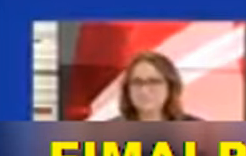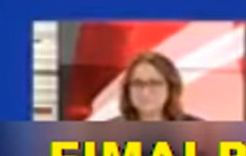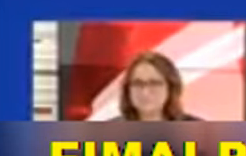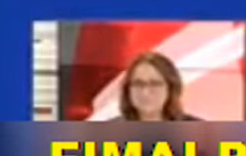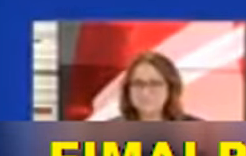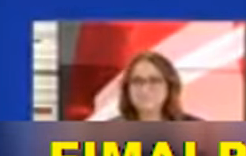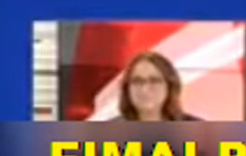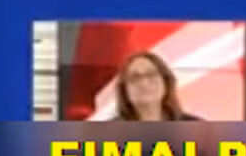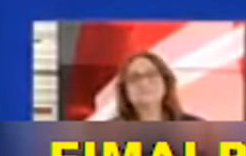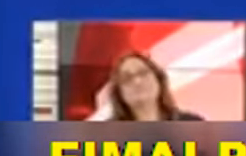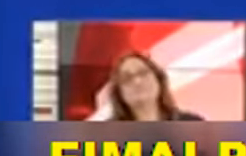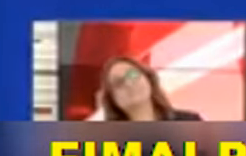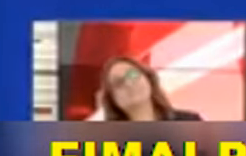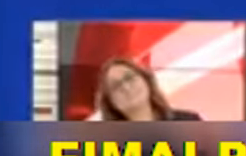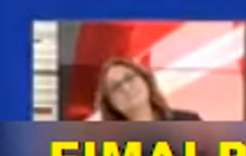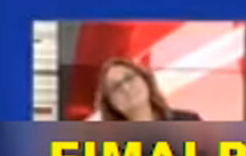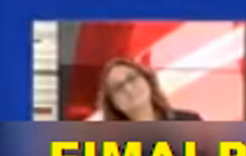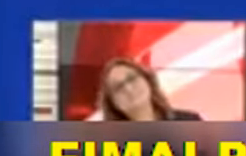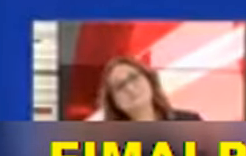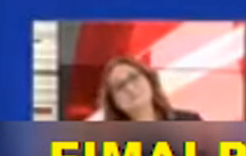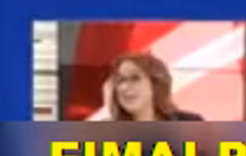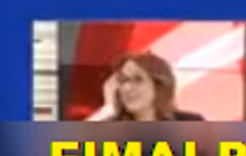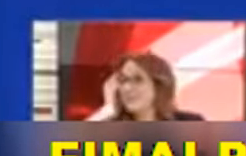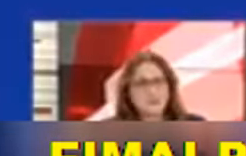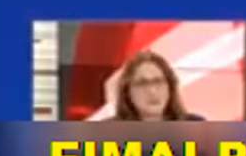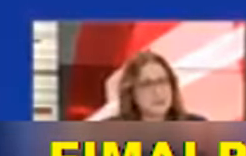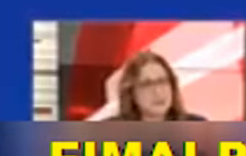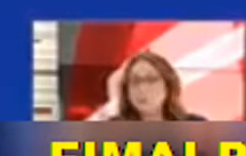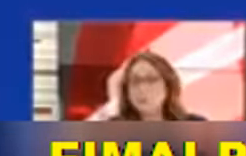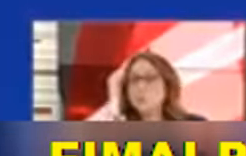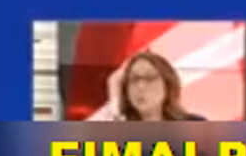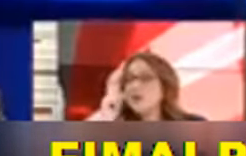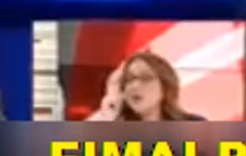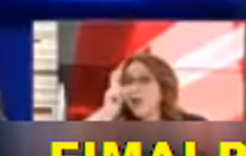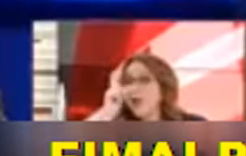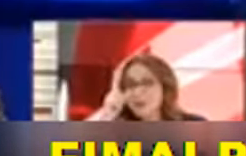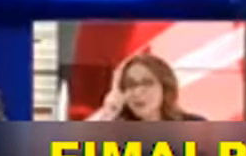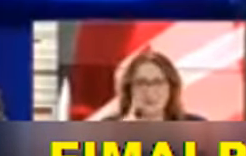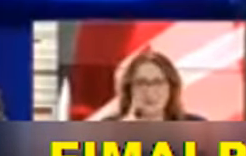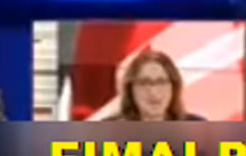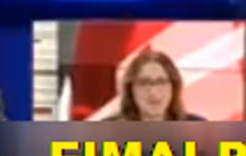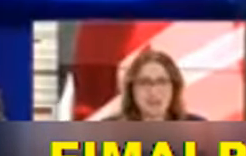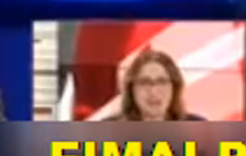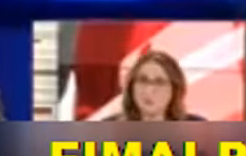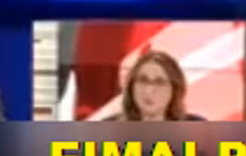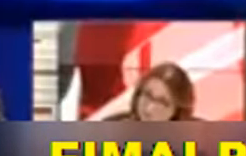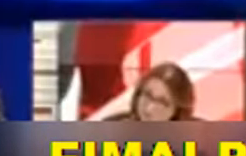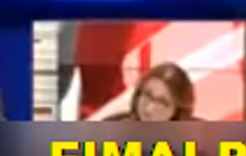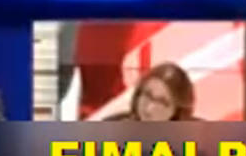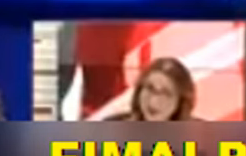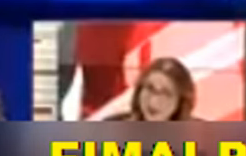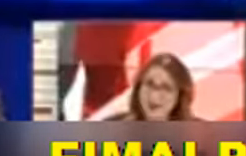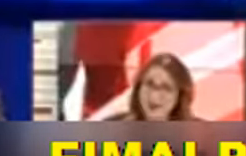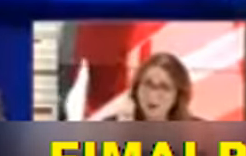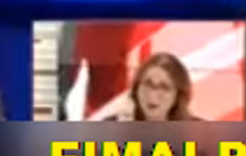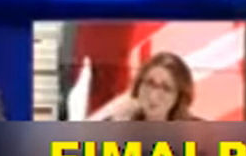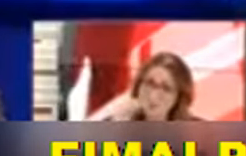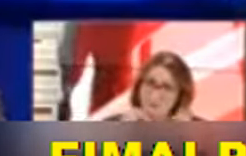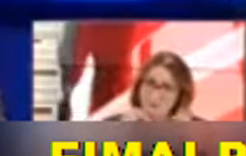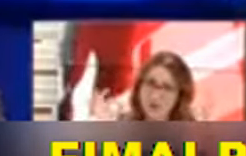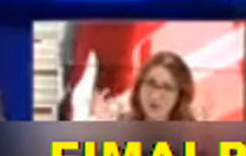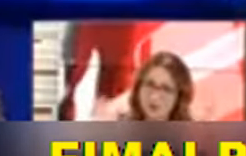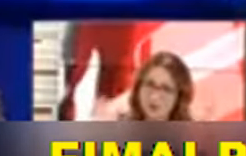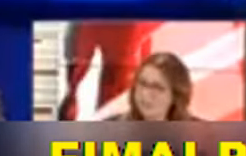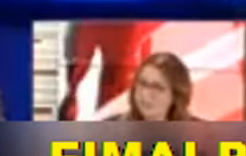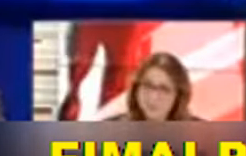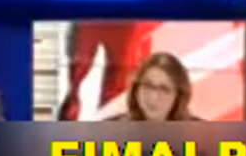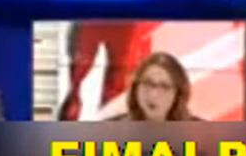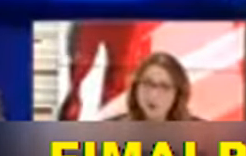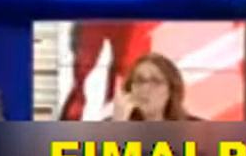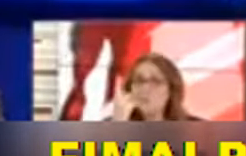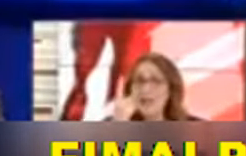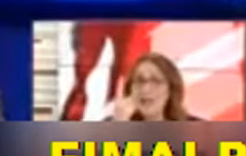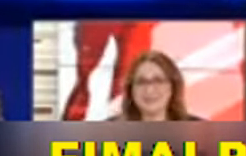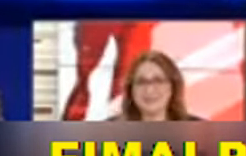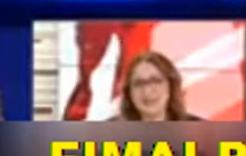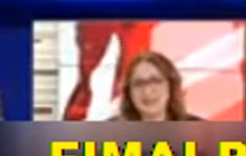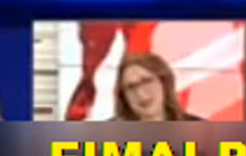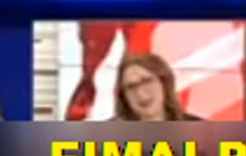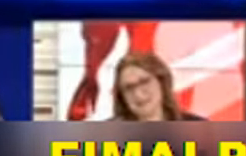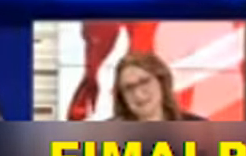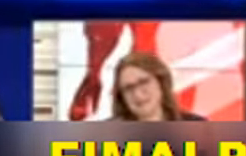Προφανώς και δεν νομίζω ότι υπάρχει κανείς Έλληνας που να ήθελε να υπάρχει το όνομα Μακεδονία στην ονομασία του γειτονικού